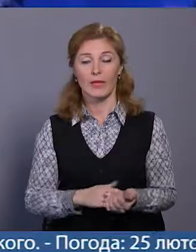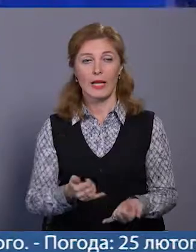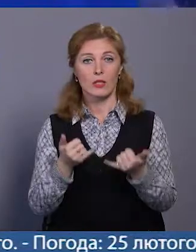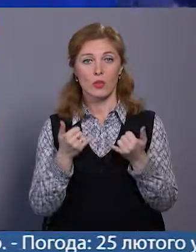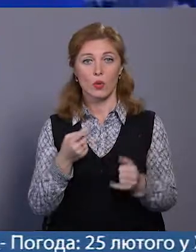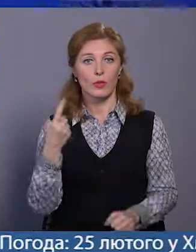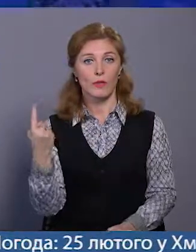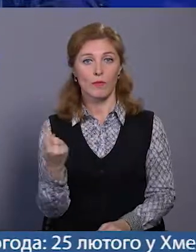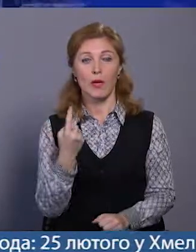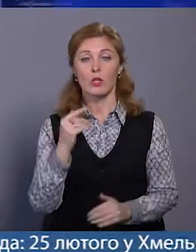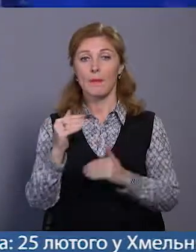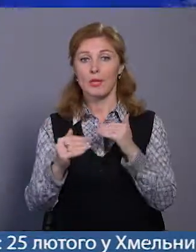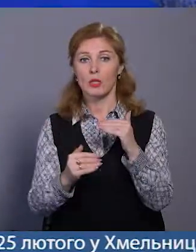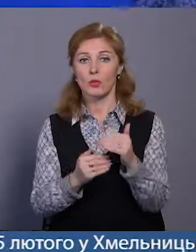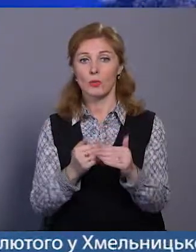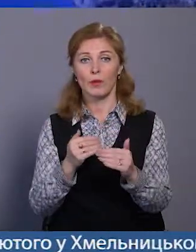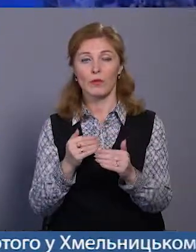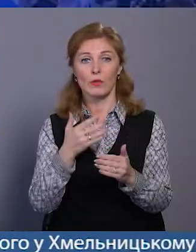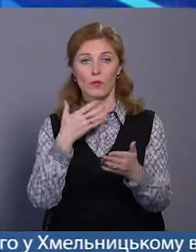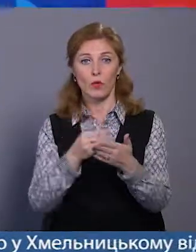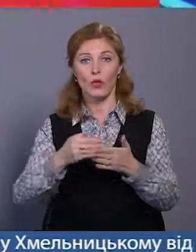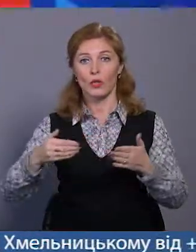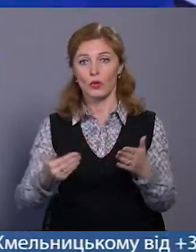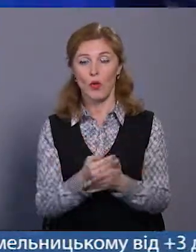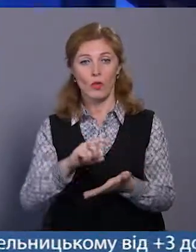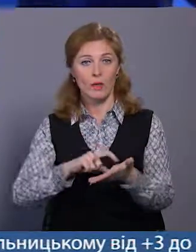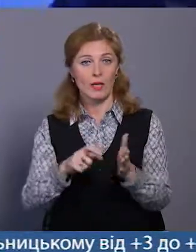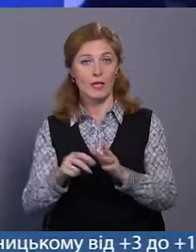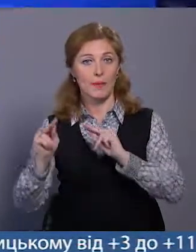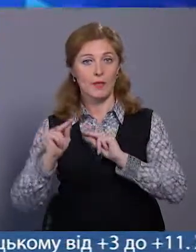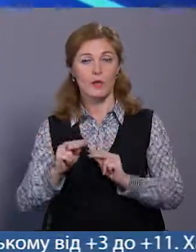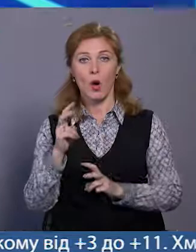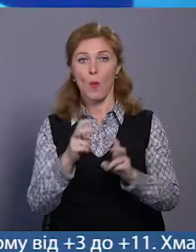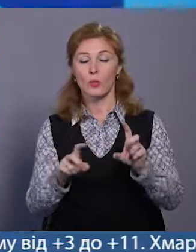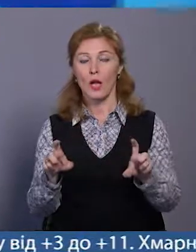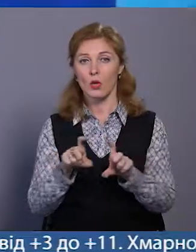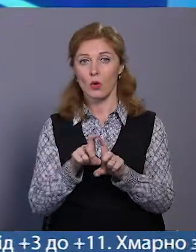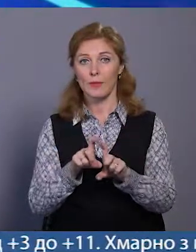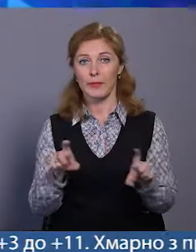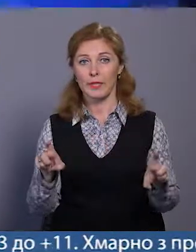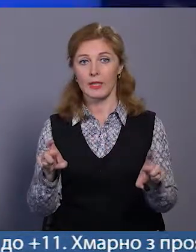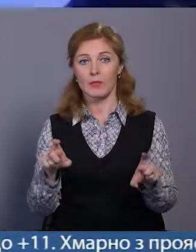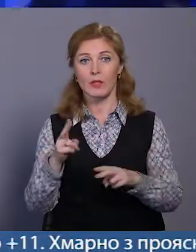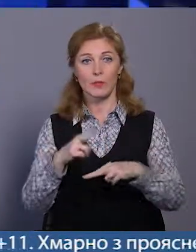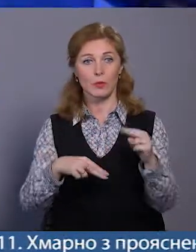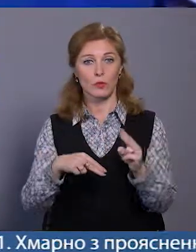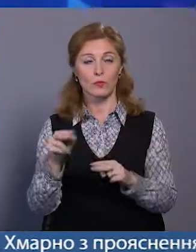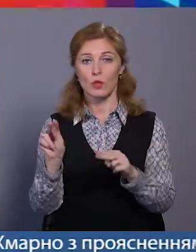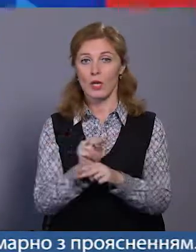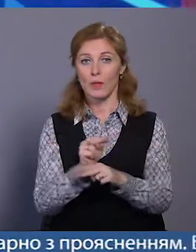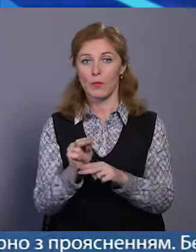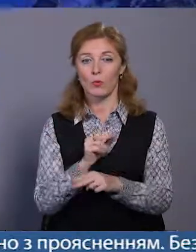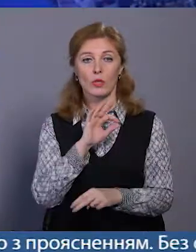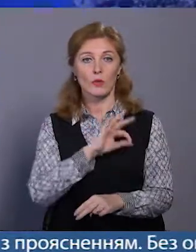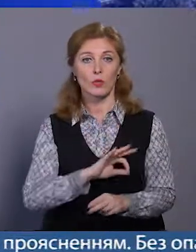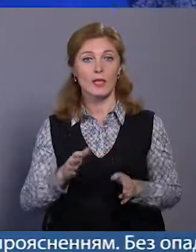Сьогодні вперше переступив поріг своєї нової квартири працівник комунального підприємства з будівництва, ремонту та